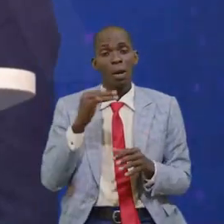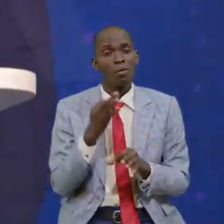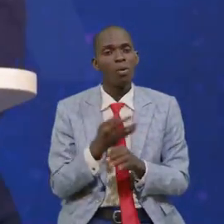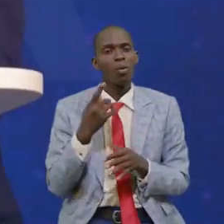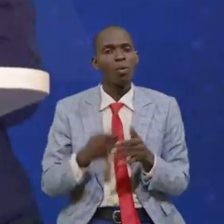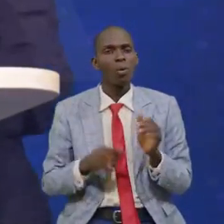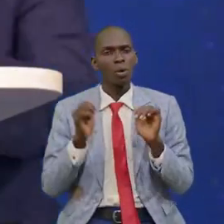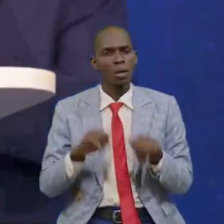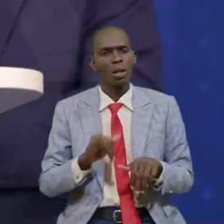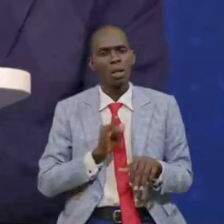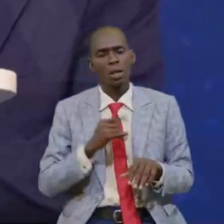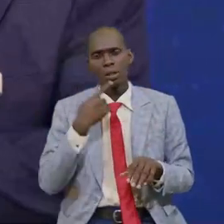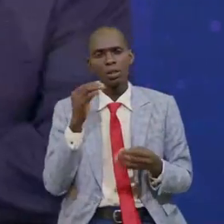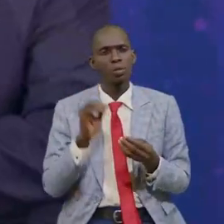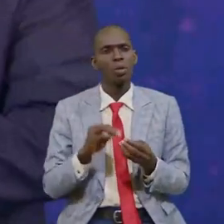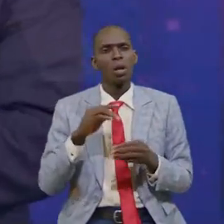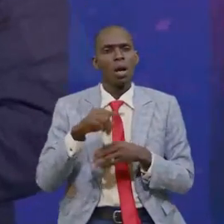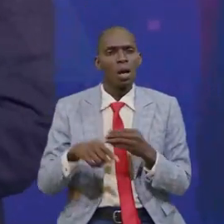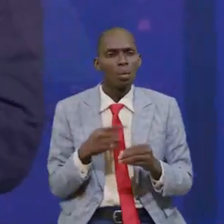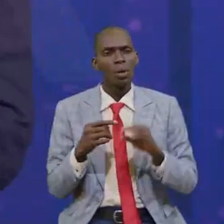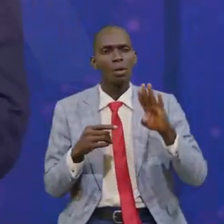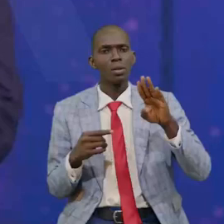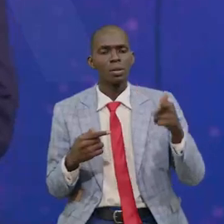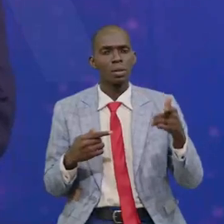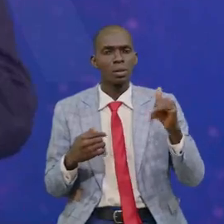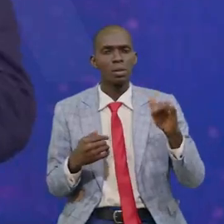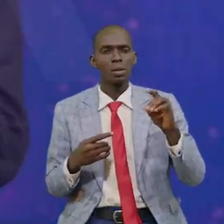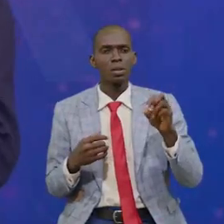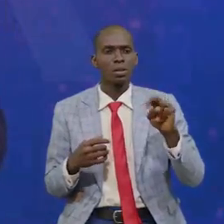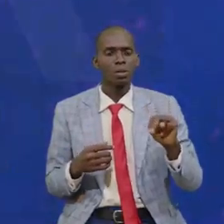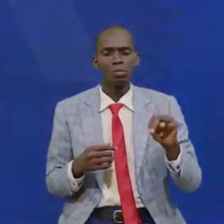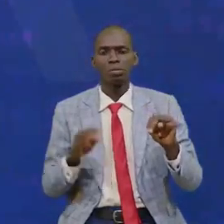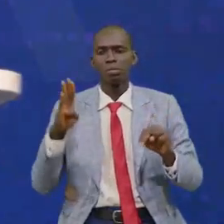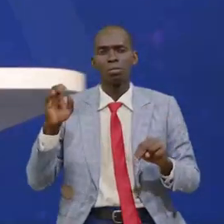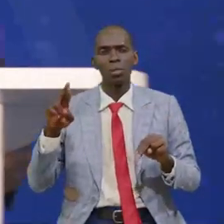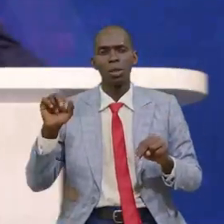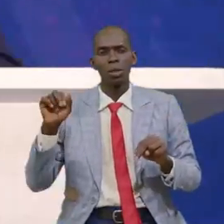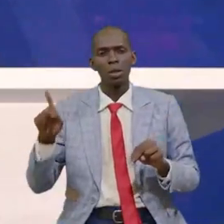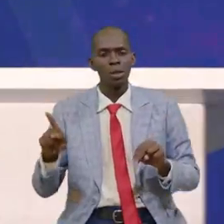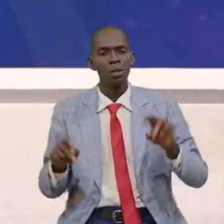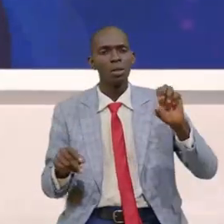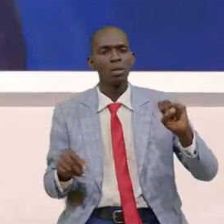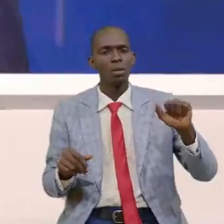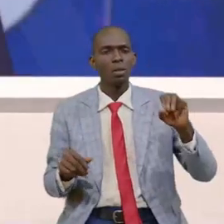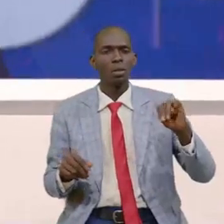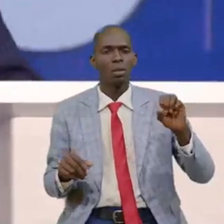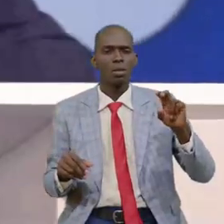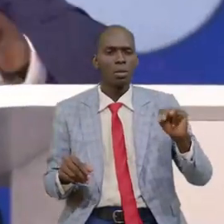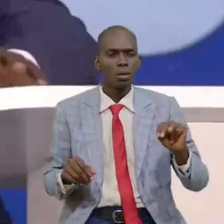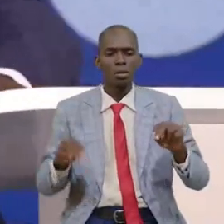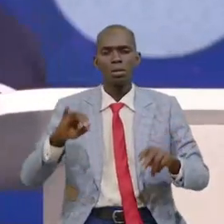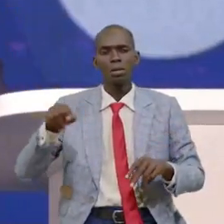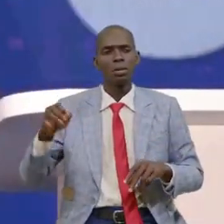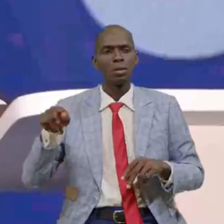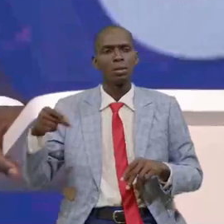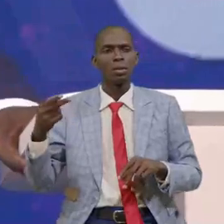de Gédéon, parler de Barak, parler de Samson, parler de Jephthé, de David, de